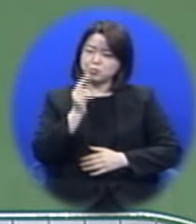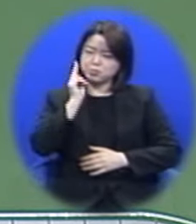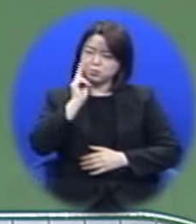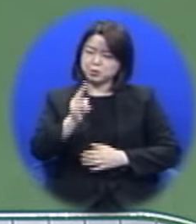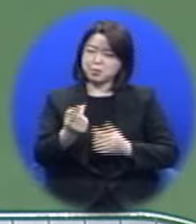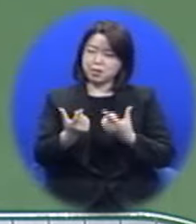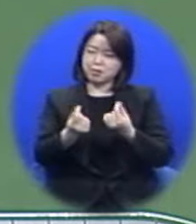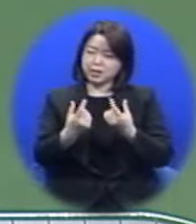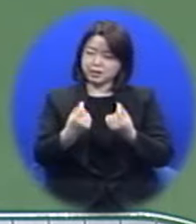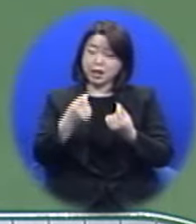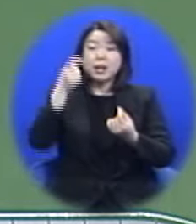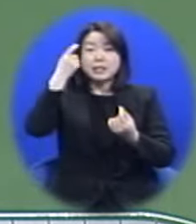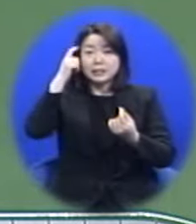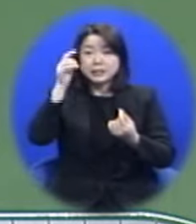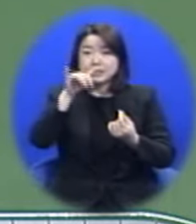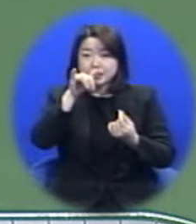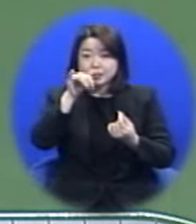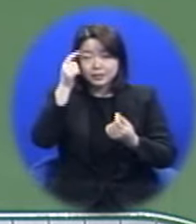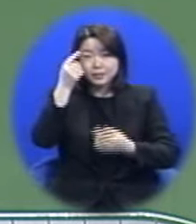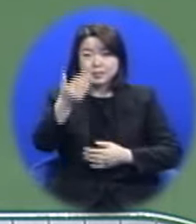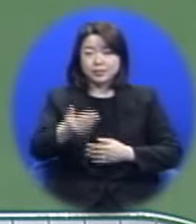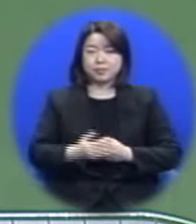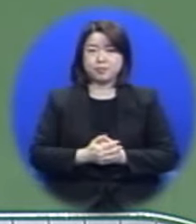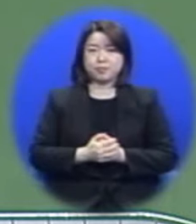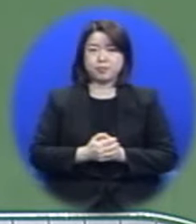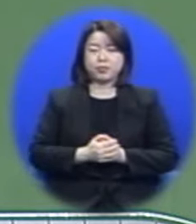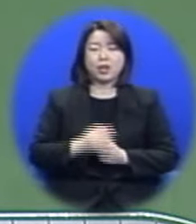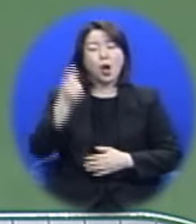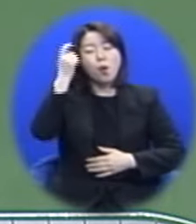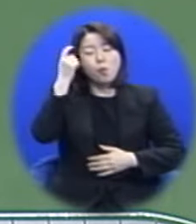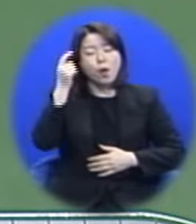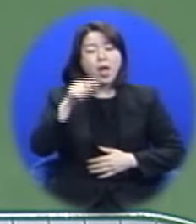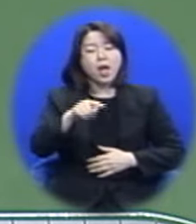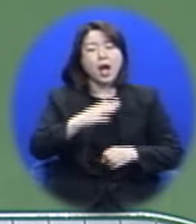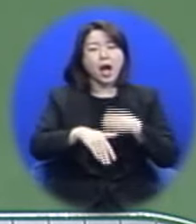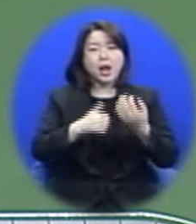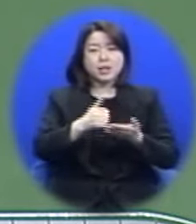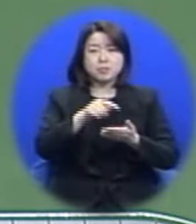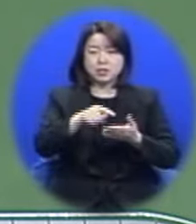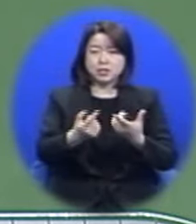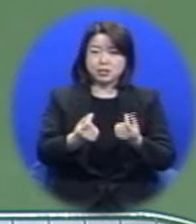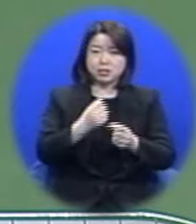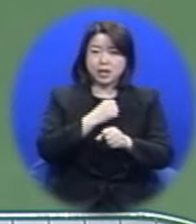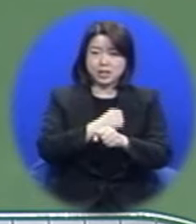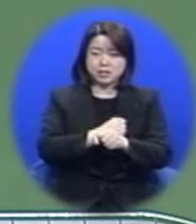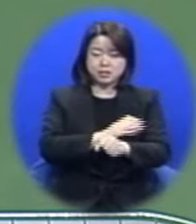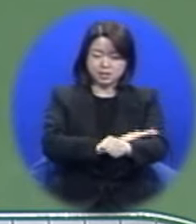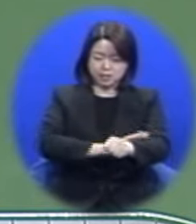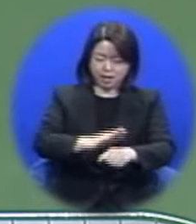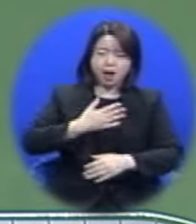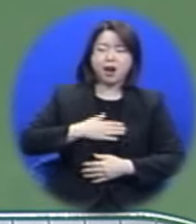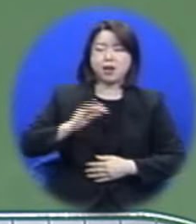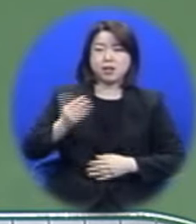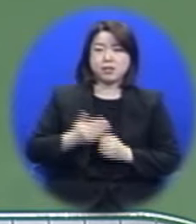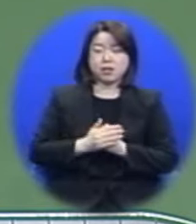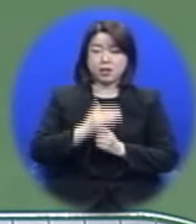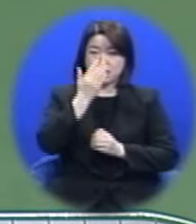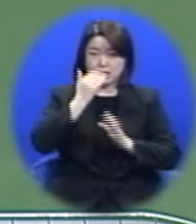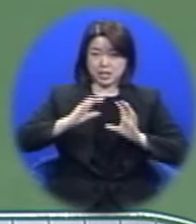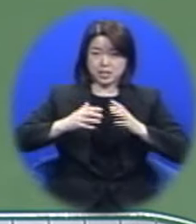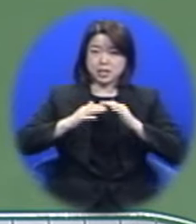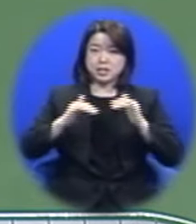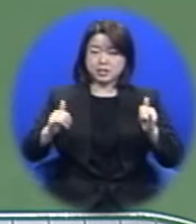심하잖아요. 그건 왜 하나님이 그렇게 하셨는지를 잘 알아야 합니다. 이스라엘 백성들의